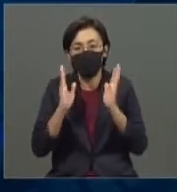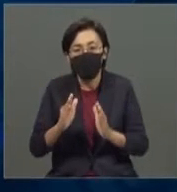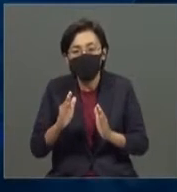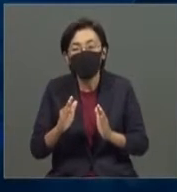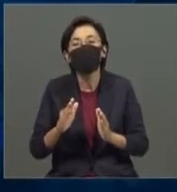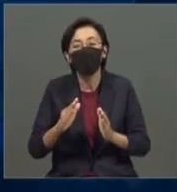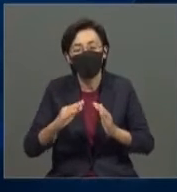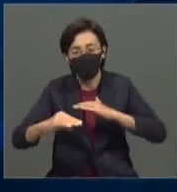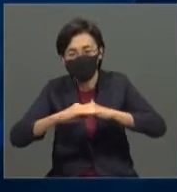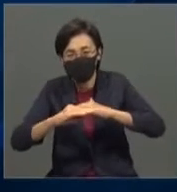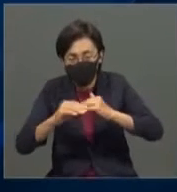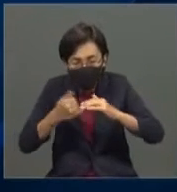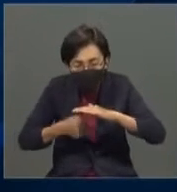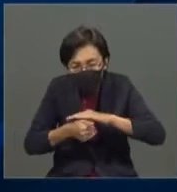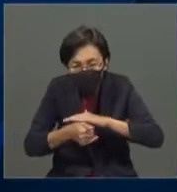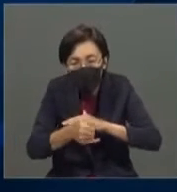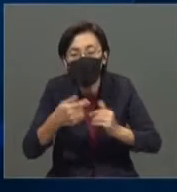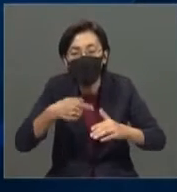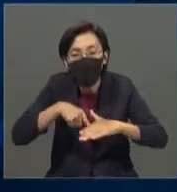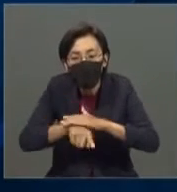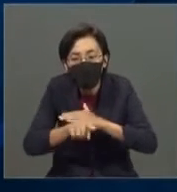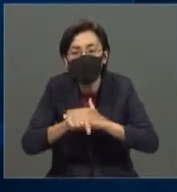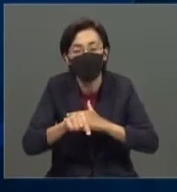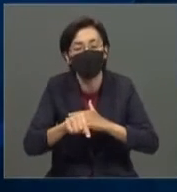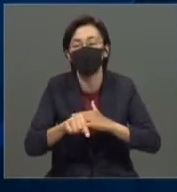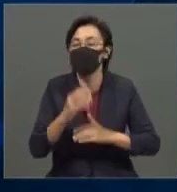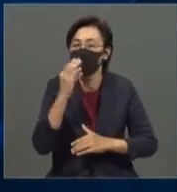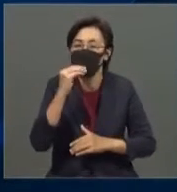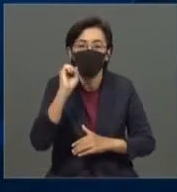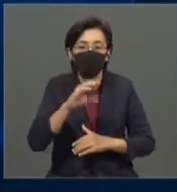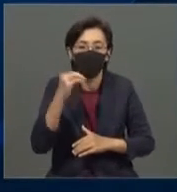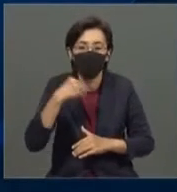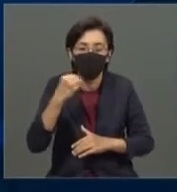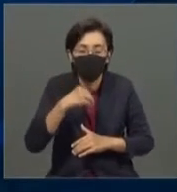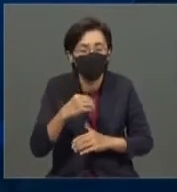ราก็บอกไว้หลายครั้งแล้วนะครับว่